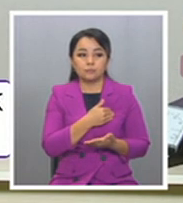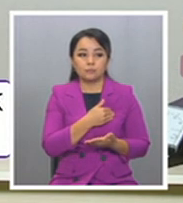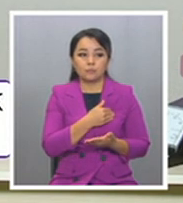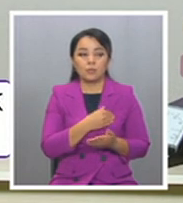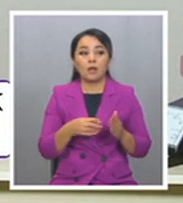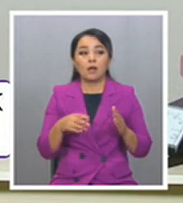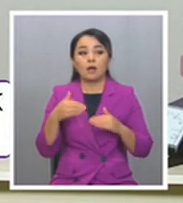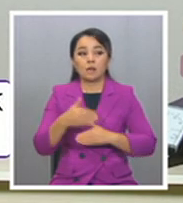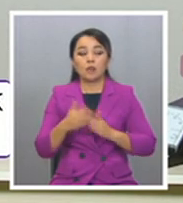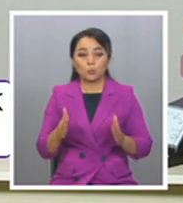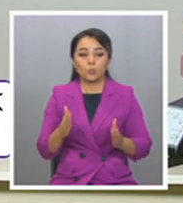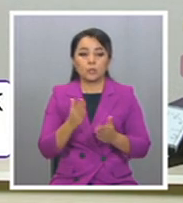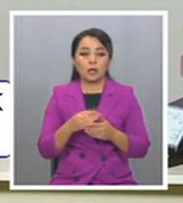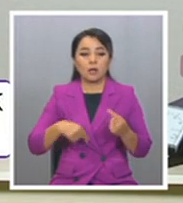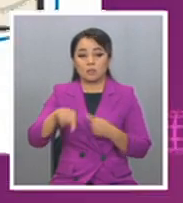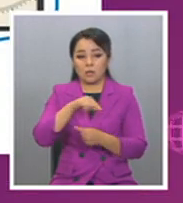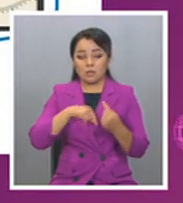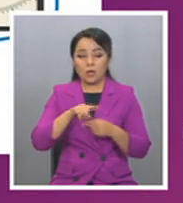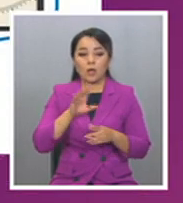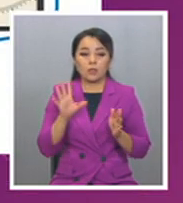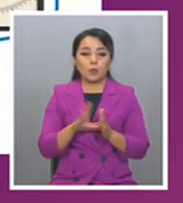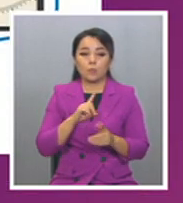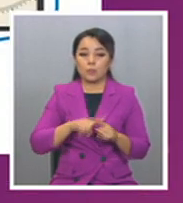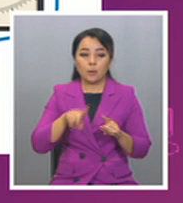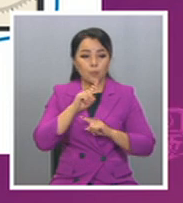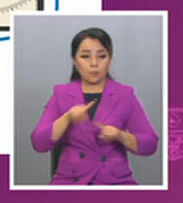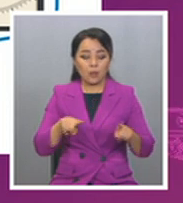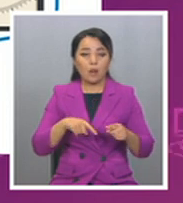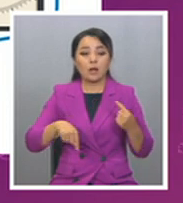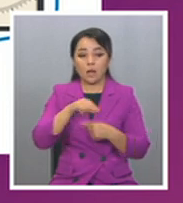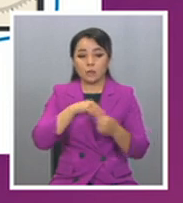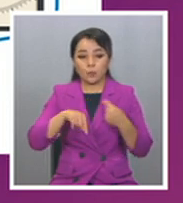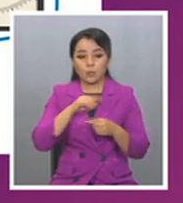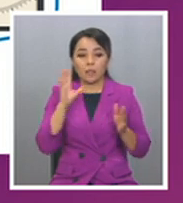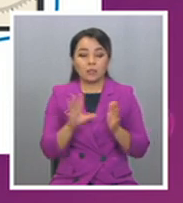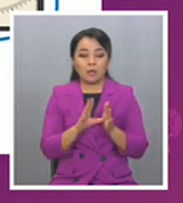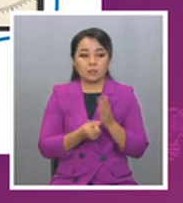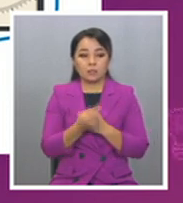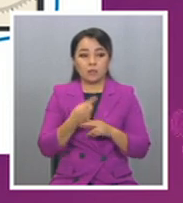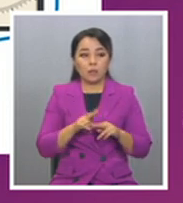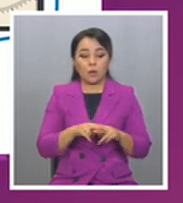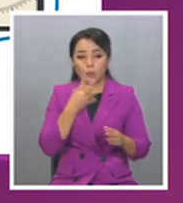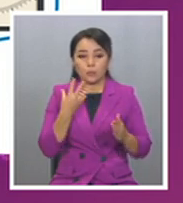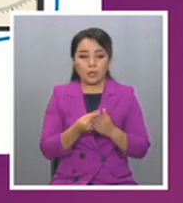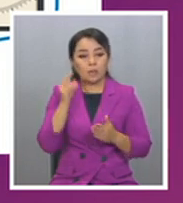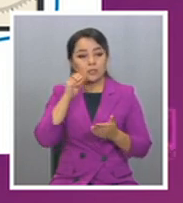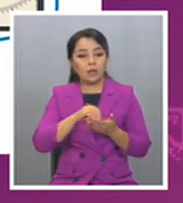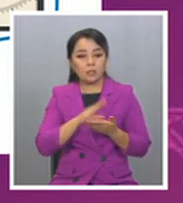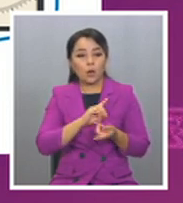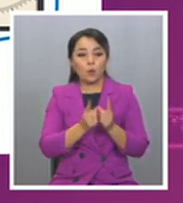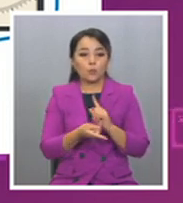Катушкада тоқ бірден артпайды. Себебі катушкада тоқ өткен кезде өздік индукция құбылысы